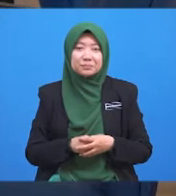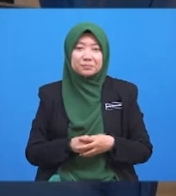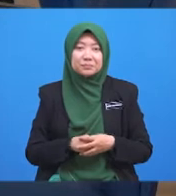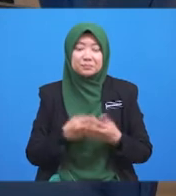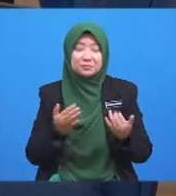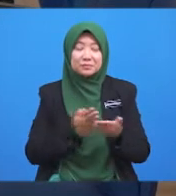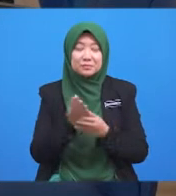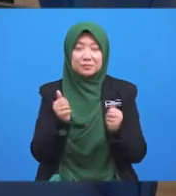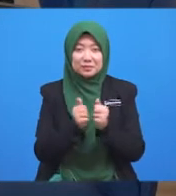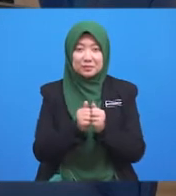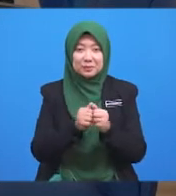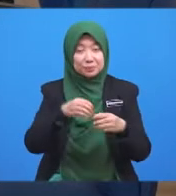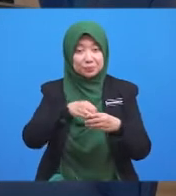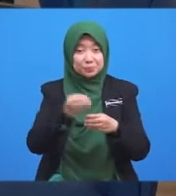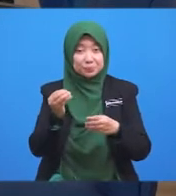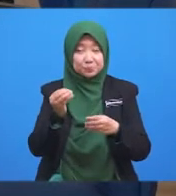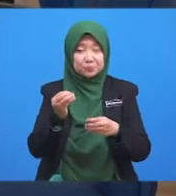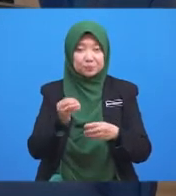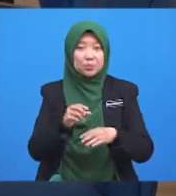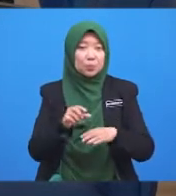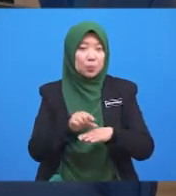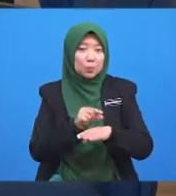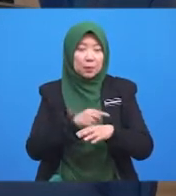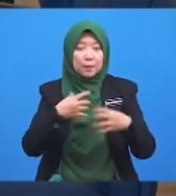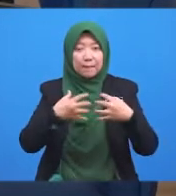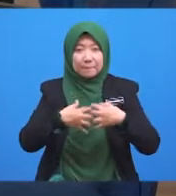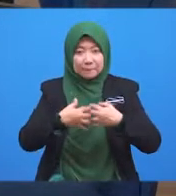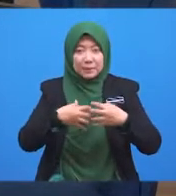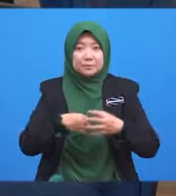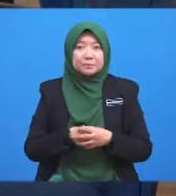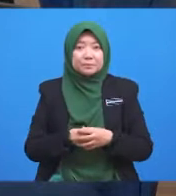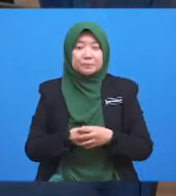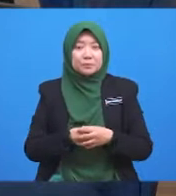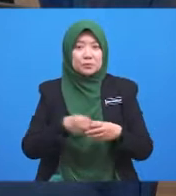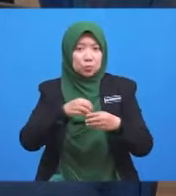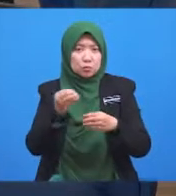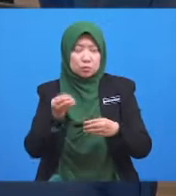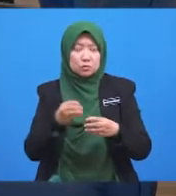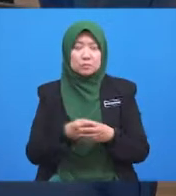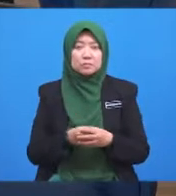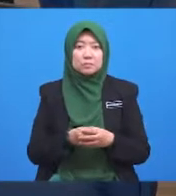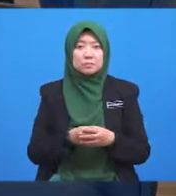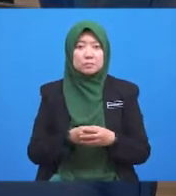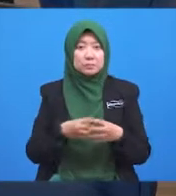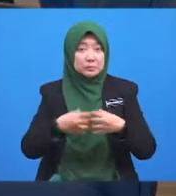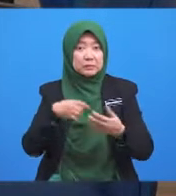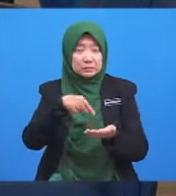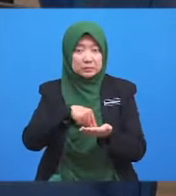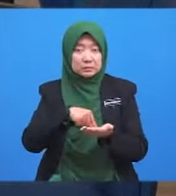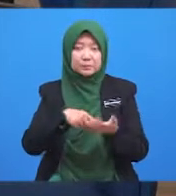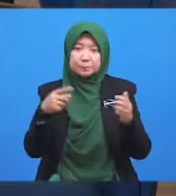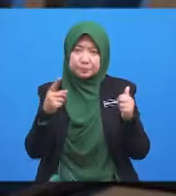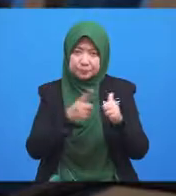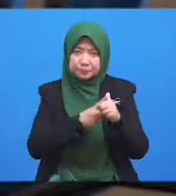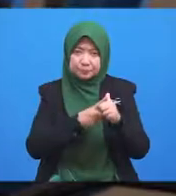Saya teruskan lagi dengan prosedur penggunaan mesin. Prosedur bagi penggunaan mesin rawatan Faradik ialah, yang